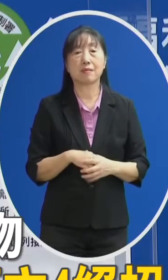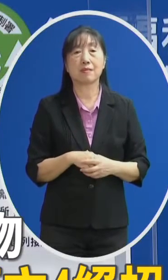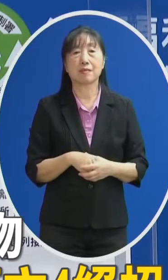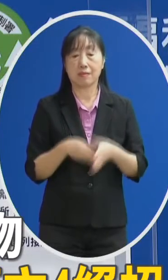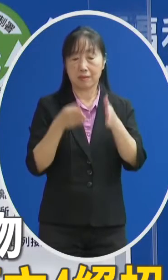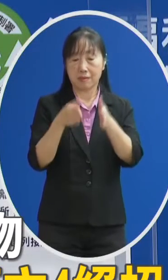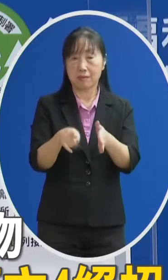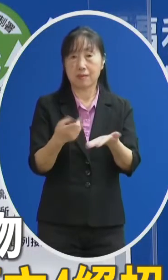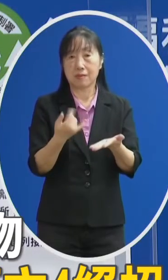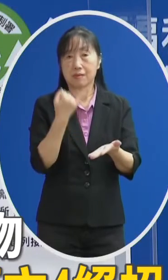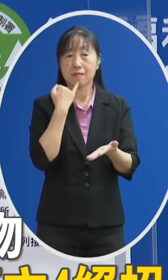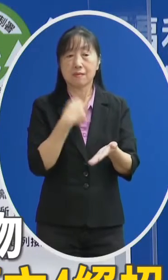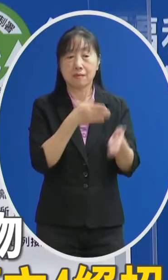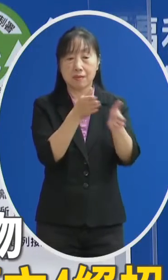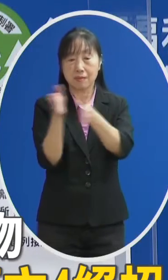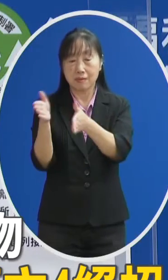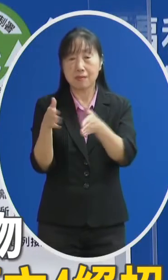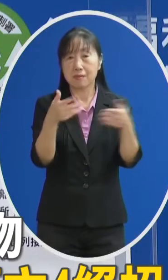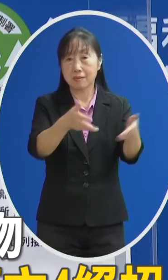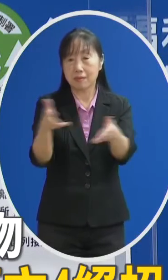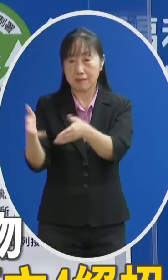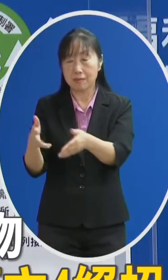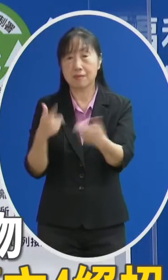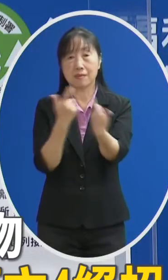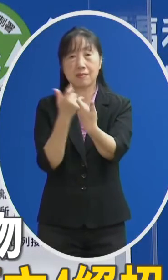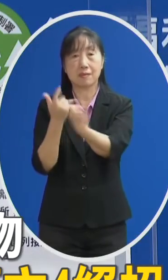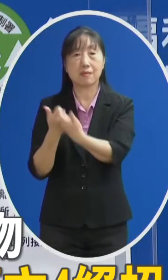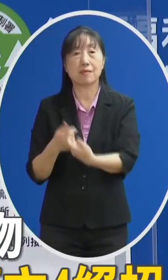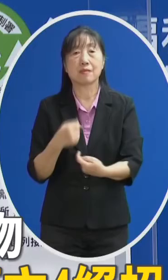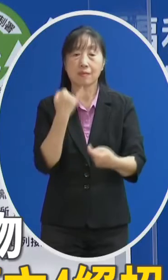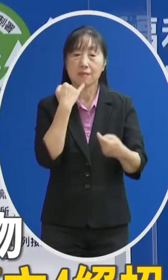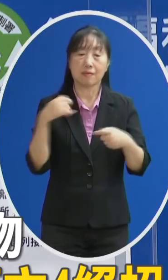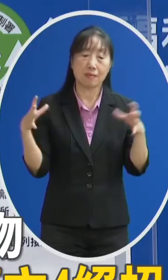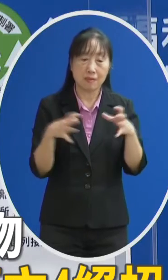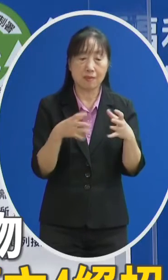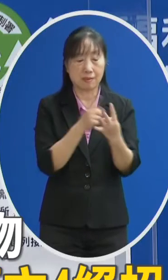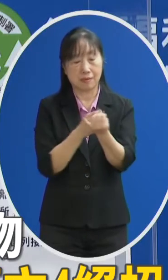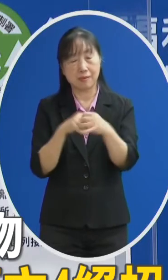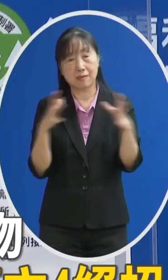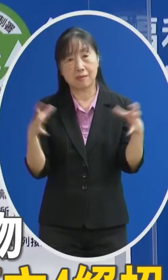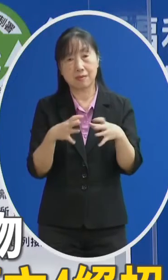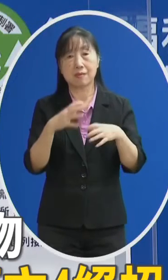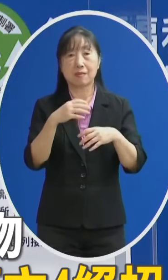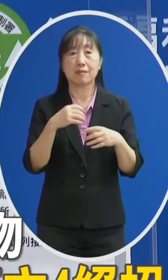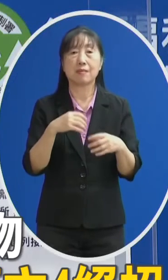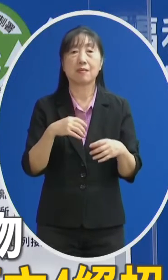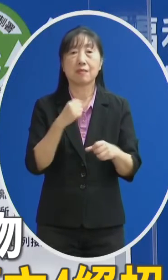够哈有一个最好的照顾。那分作几项一起来努力，那希望让这样的